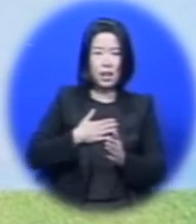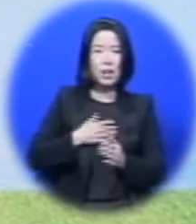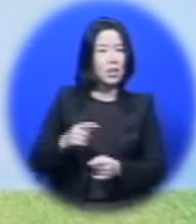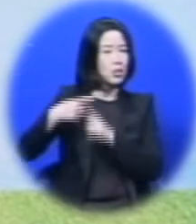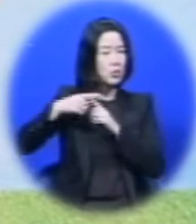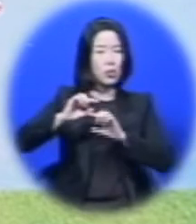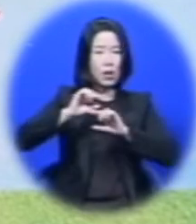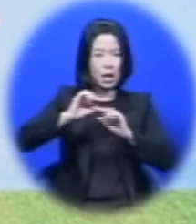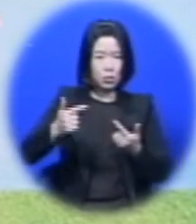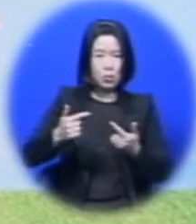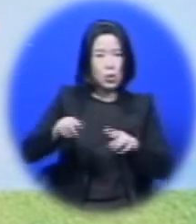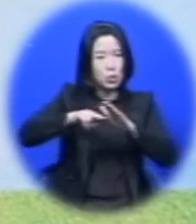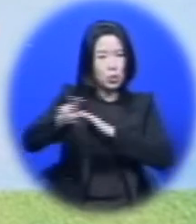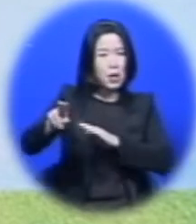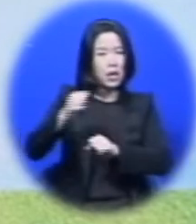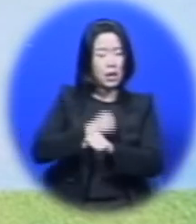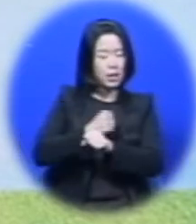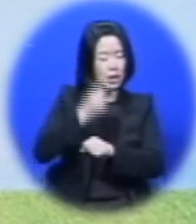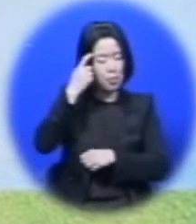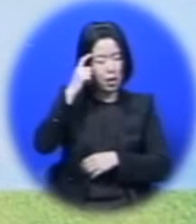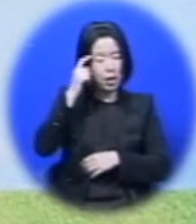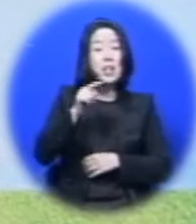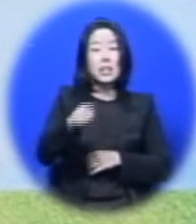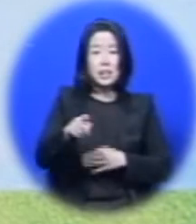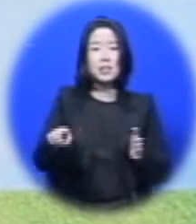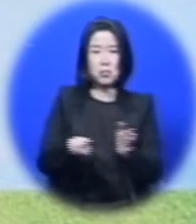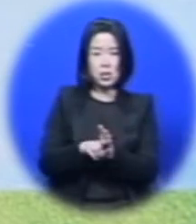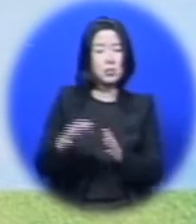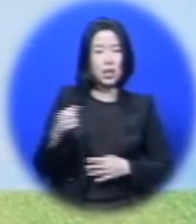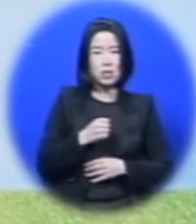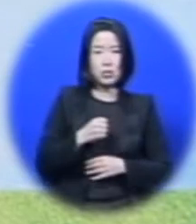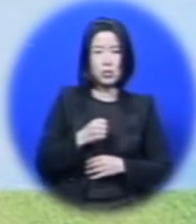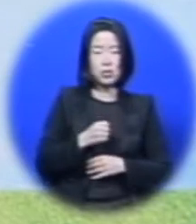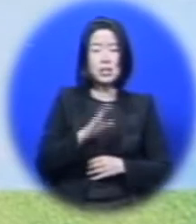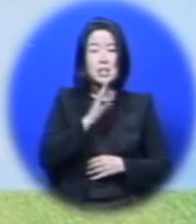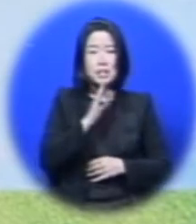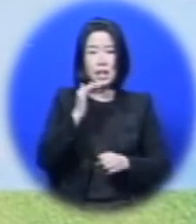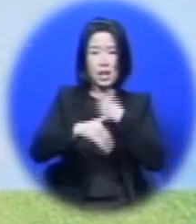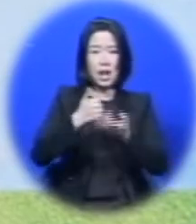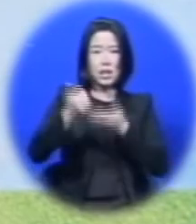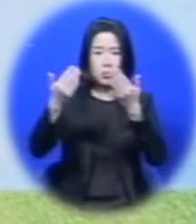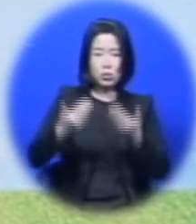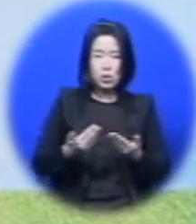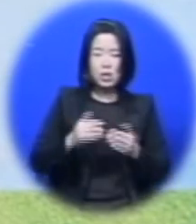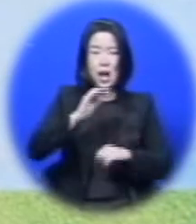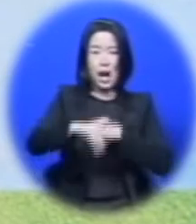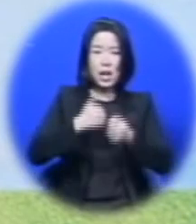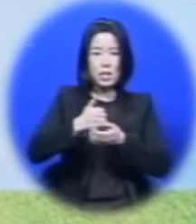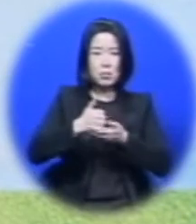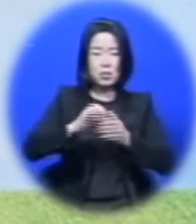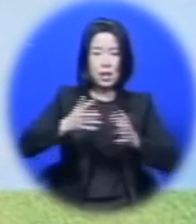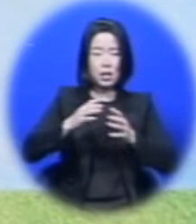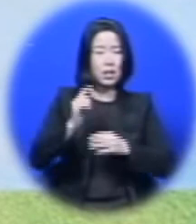하고 도망가 버릴까 봐. 그런 믿음으로는 진짜 하나님이 주시는 하나님의 나라의 영광을